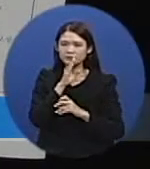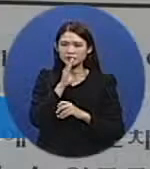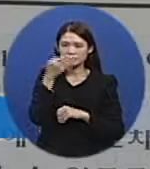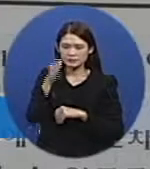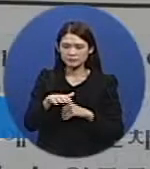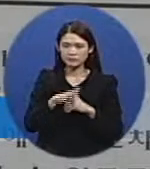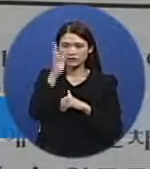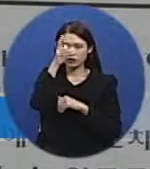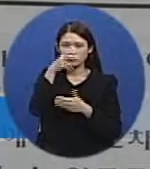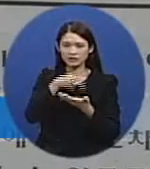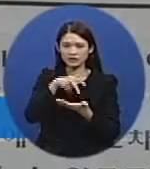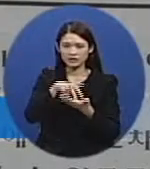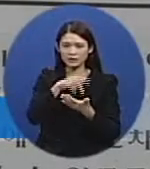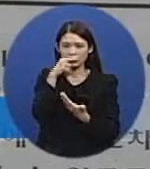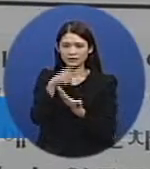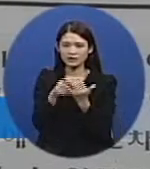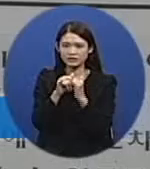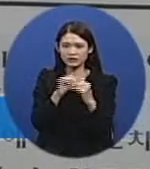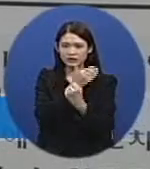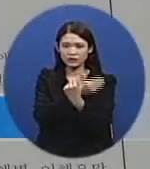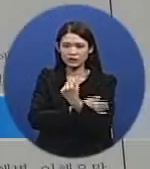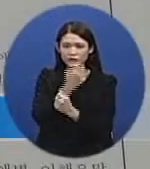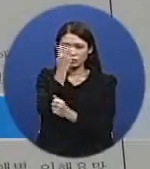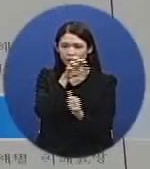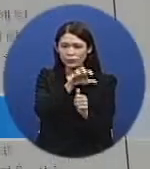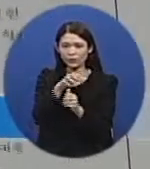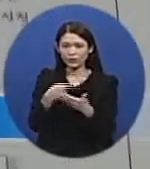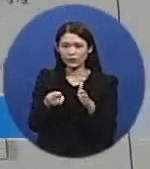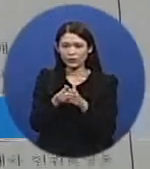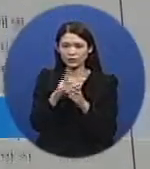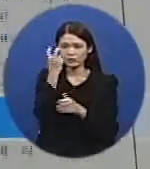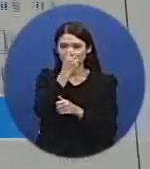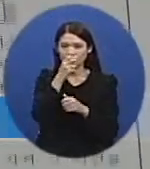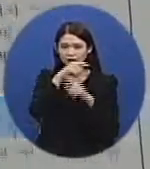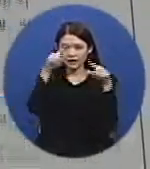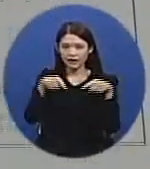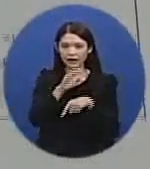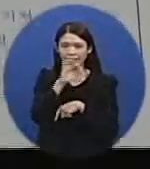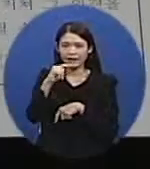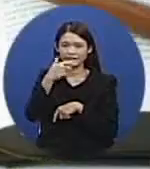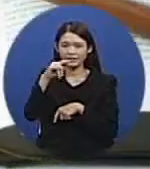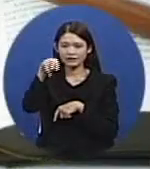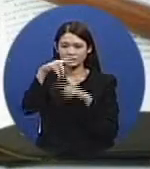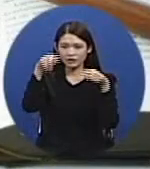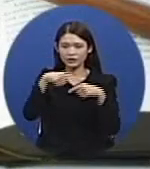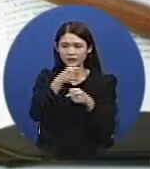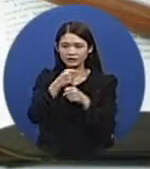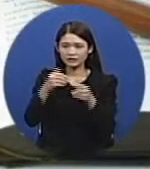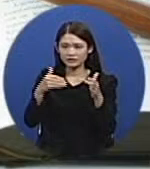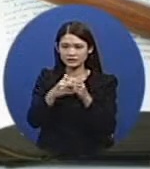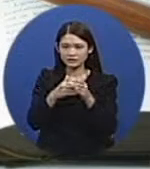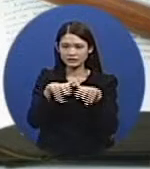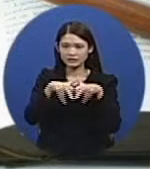장애인 피해자의 인권을 보장하기 위해 수사기관이 지켜야 할 조사 안내서를 마련했습니다. 안내서에는 각